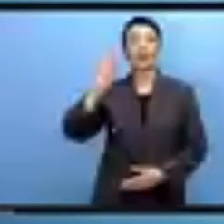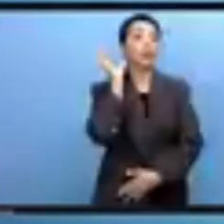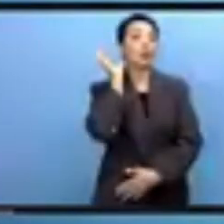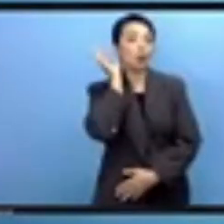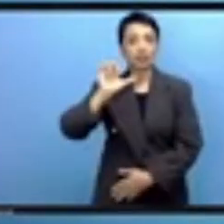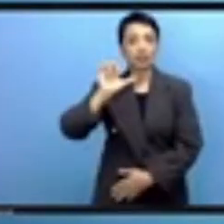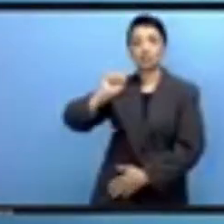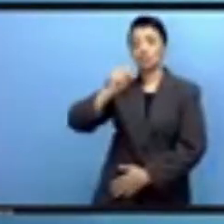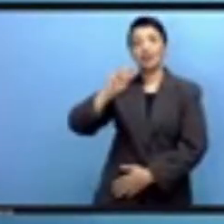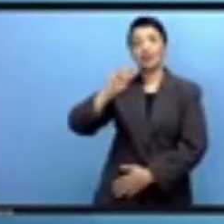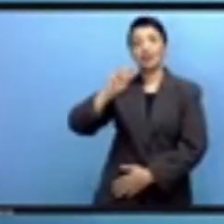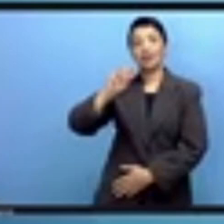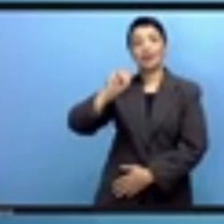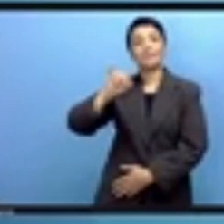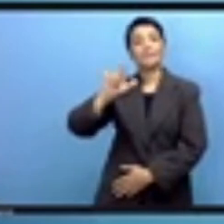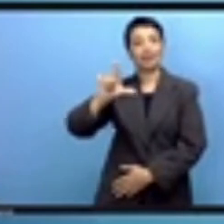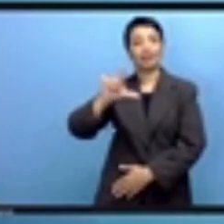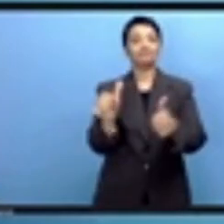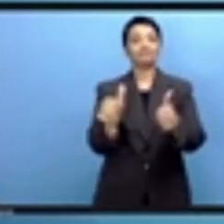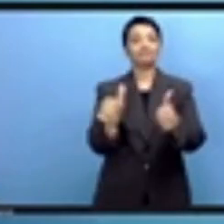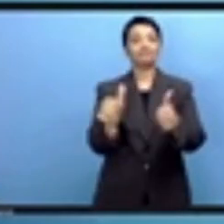Shamel Giannini，